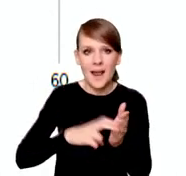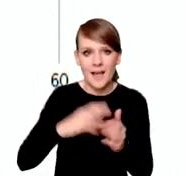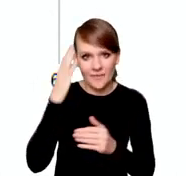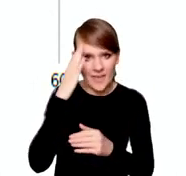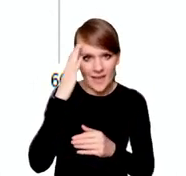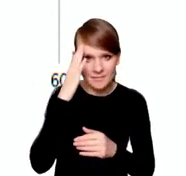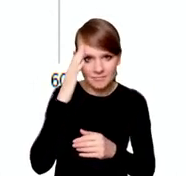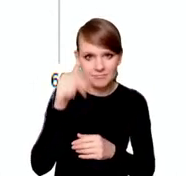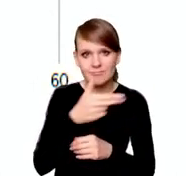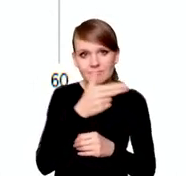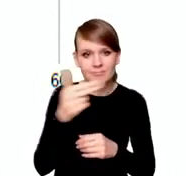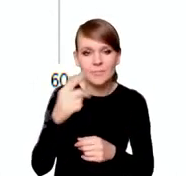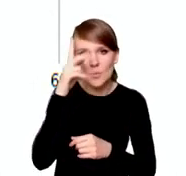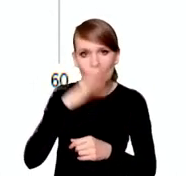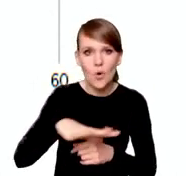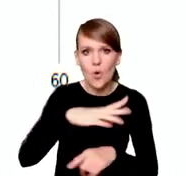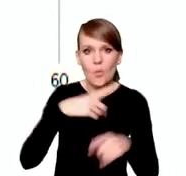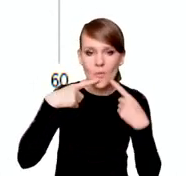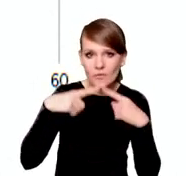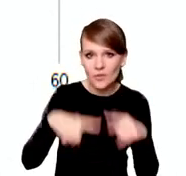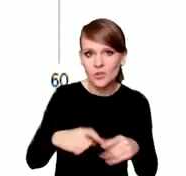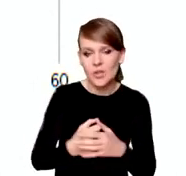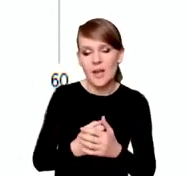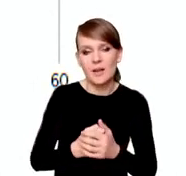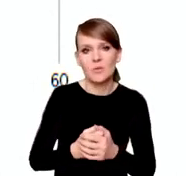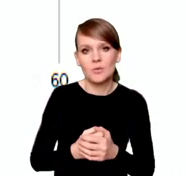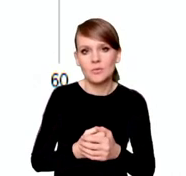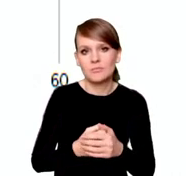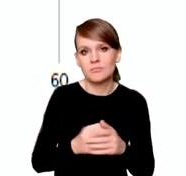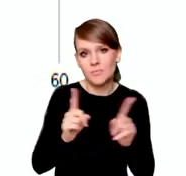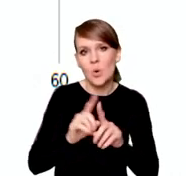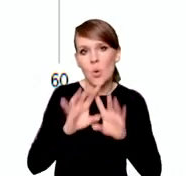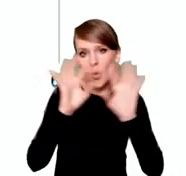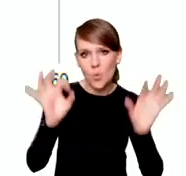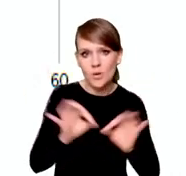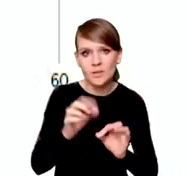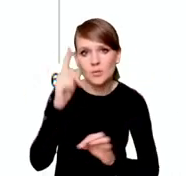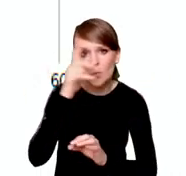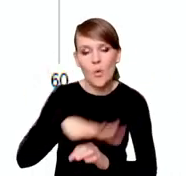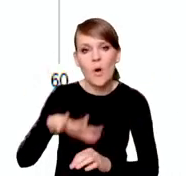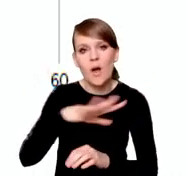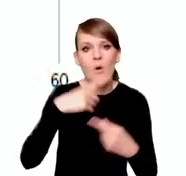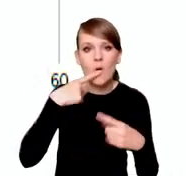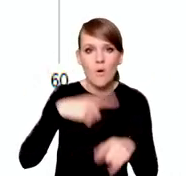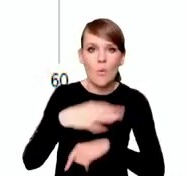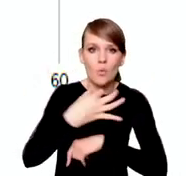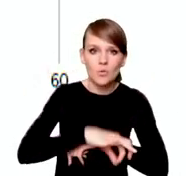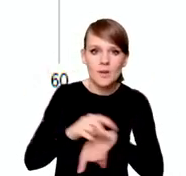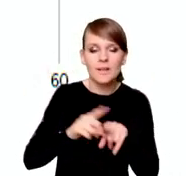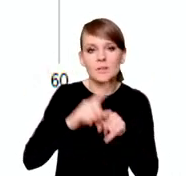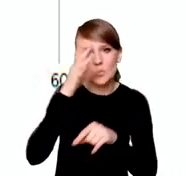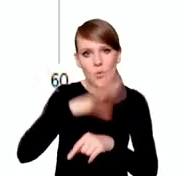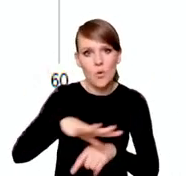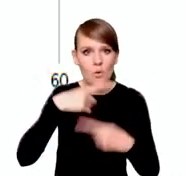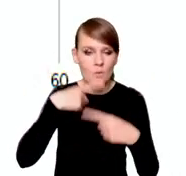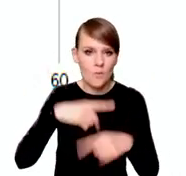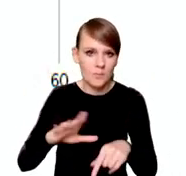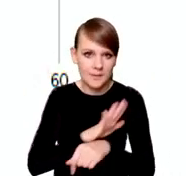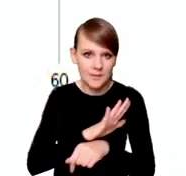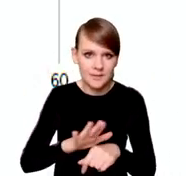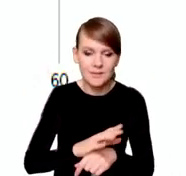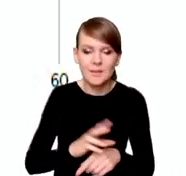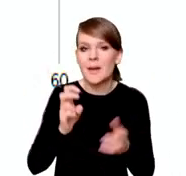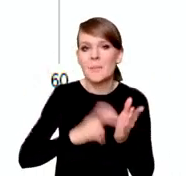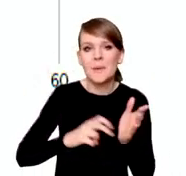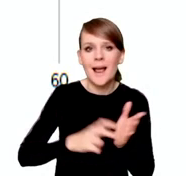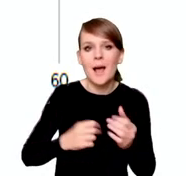zastosowania społecznej odpowiedzialności, czy w ogóle społecznej odpowiedzialności uczelni, czy społecznej odpowiedzialności biznesu, brak motywacji do